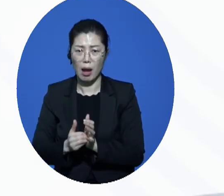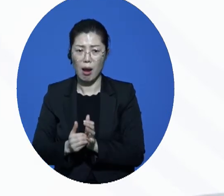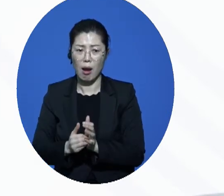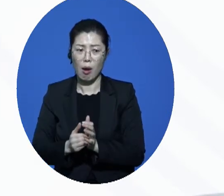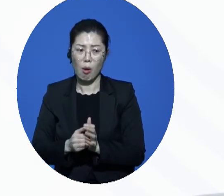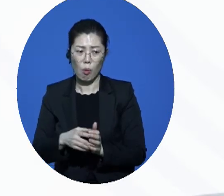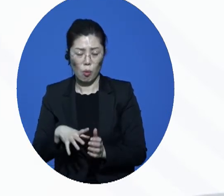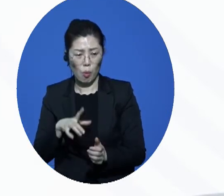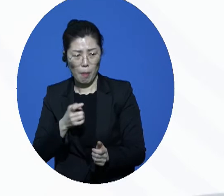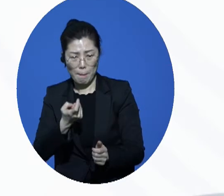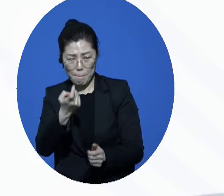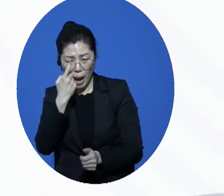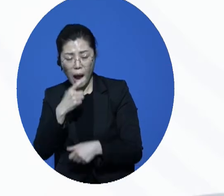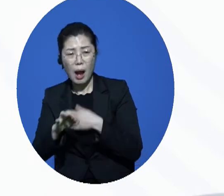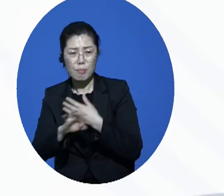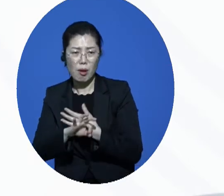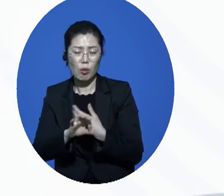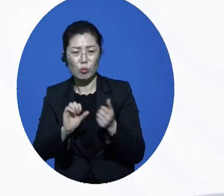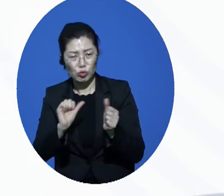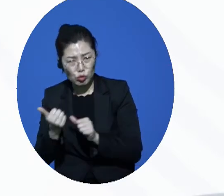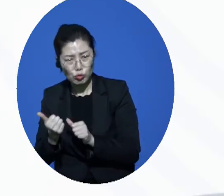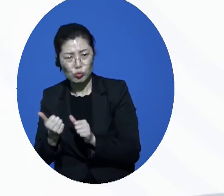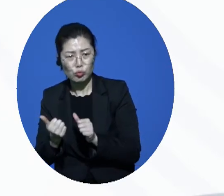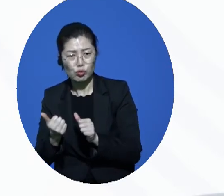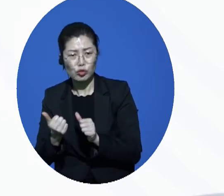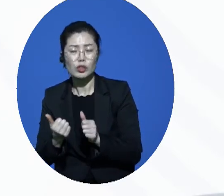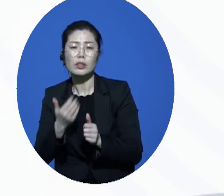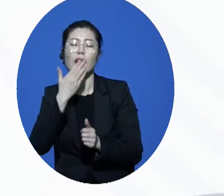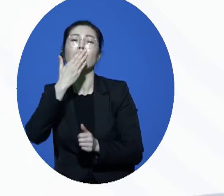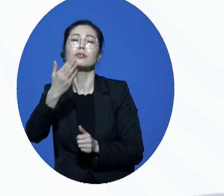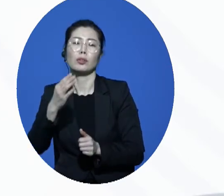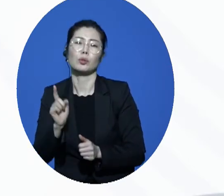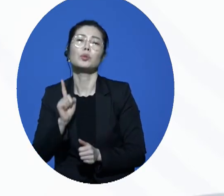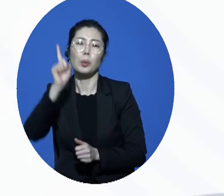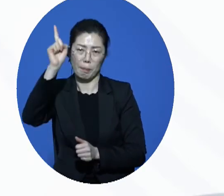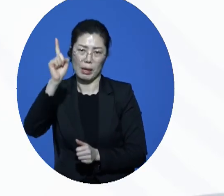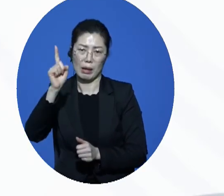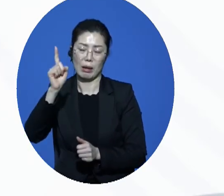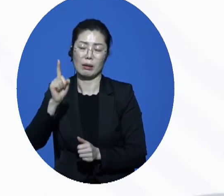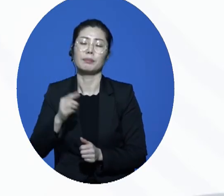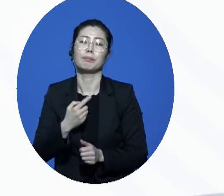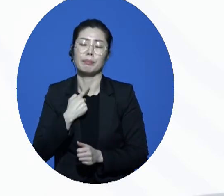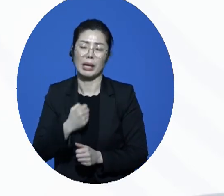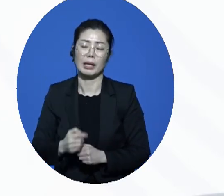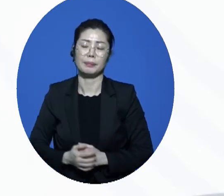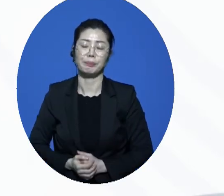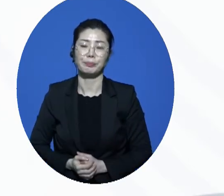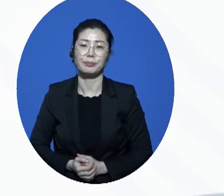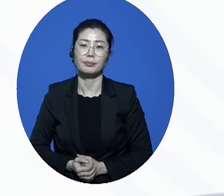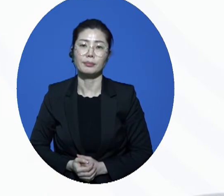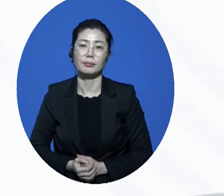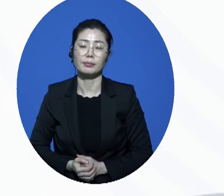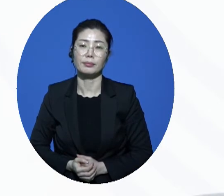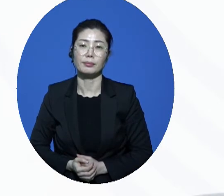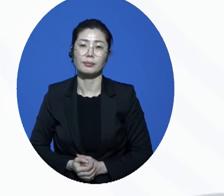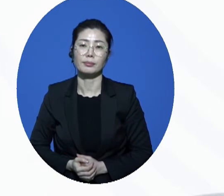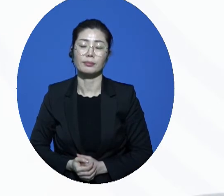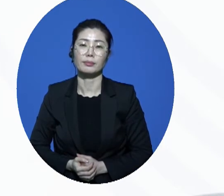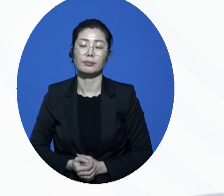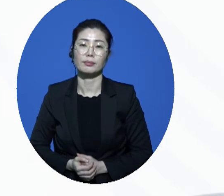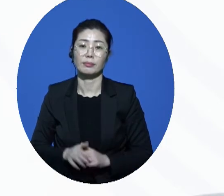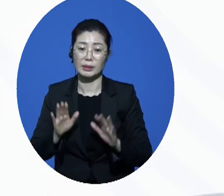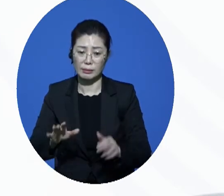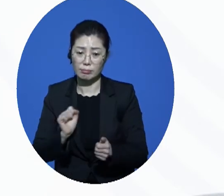굉장히 높은 감염병에 대해서 전 사회가 굉장히 많이 놀라는 상황이 발생을 했습니다. 그렇지만